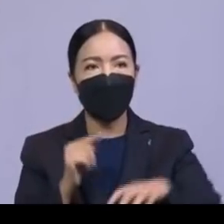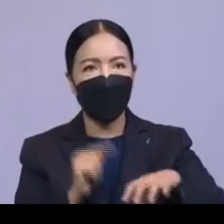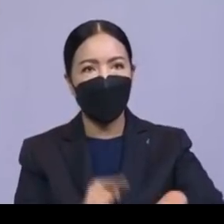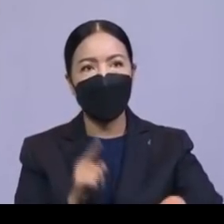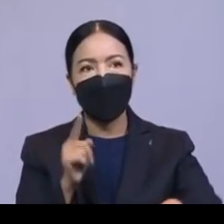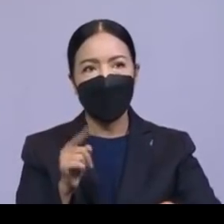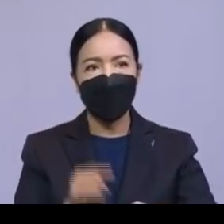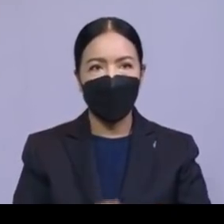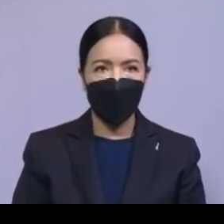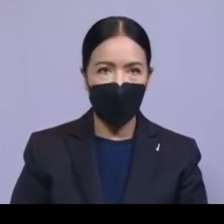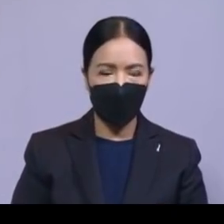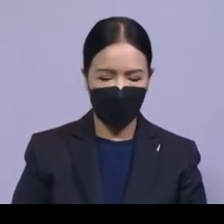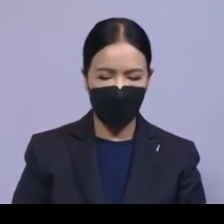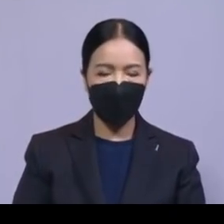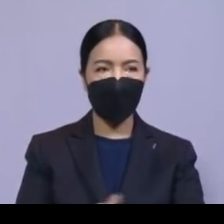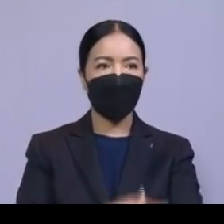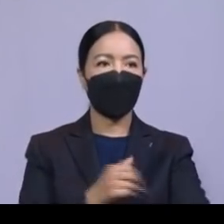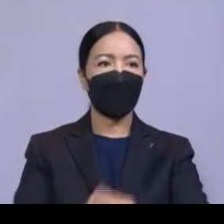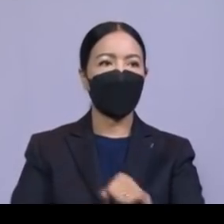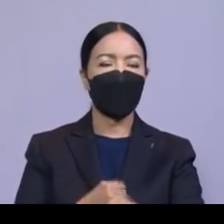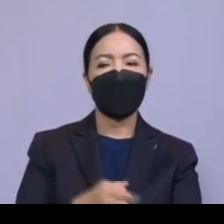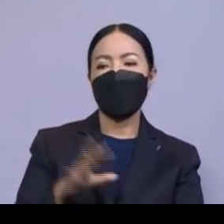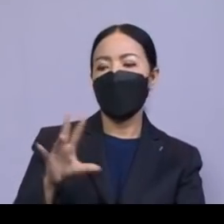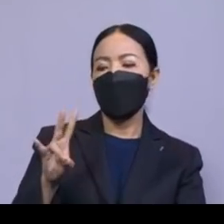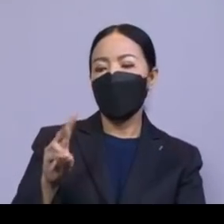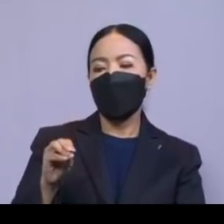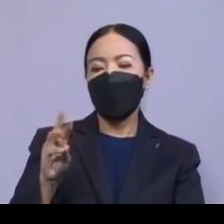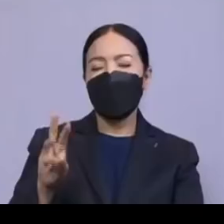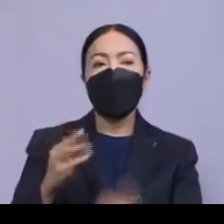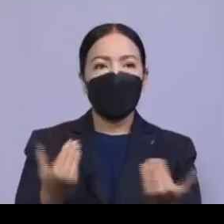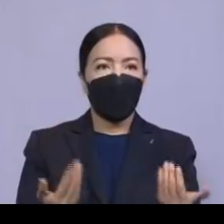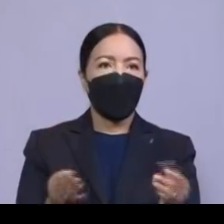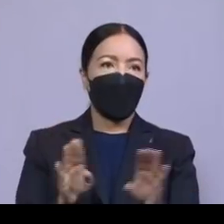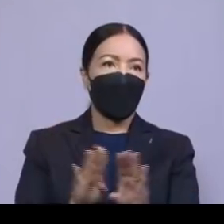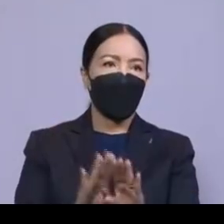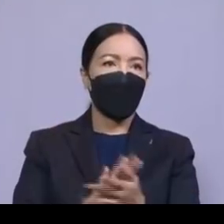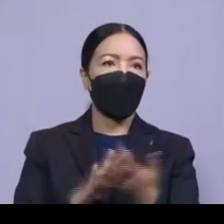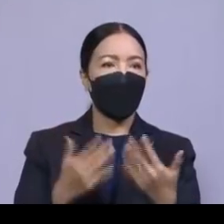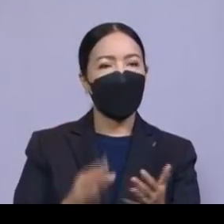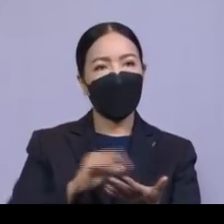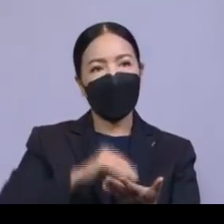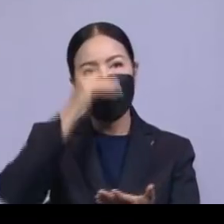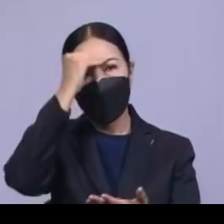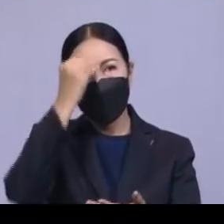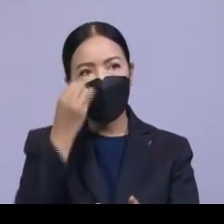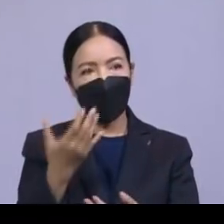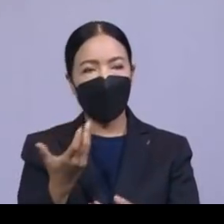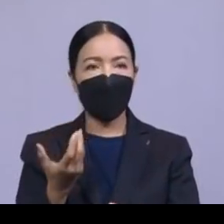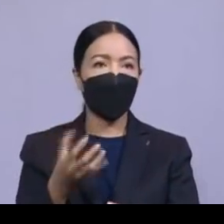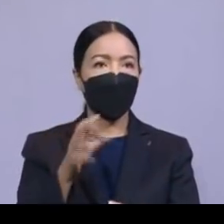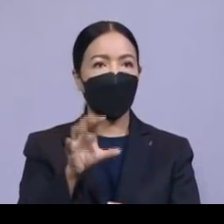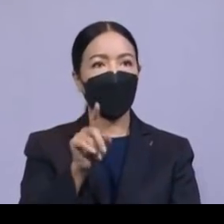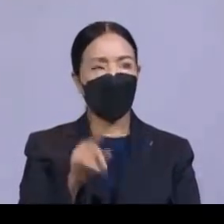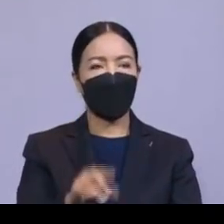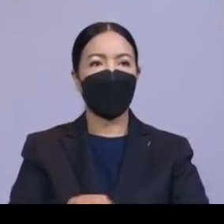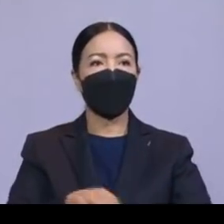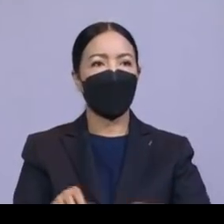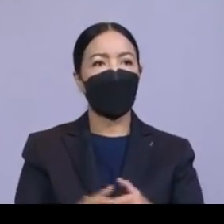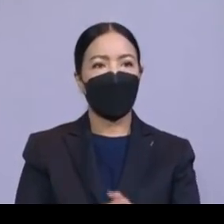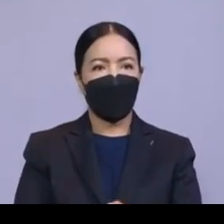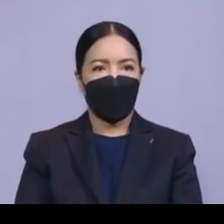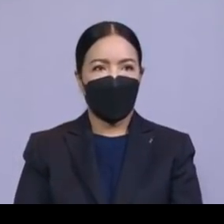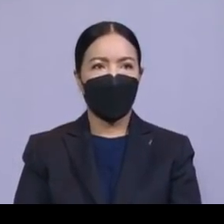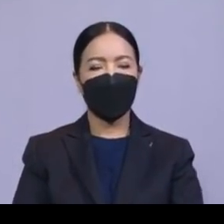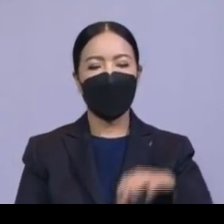มาสิเก่าเยอะแยะมากมายแต่วันนี้ต้องปิดตัวลงแล้วค่ะโรงเรียนนี้มีศิษย์เก่าเยอะนะคะจะมีการโพสต์กันว่าจะจัดงาน